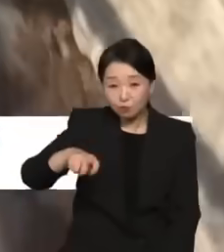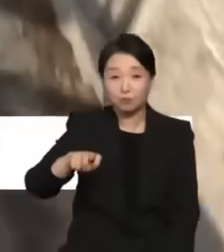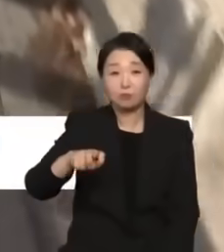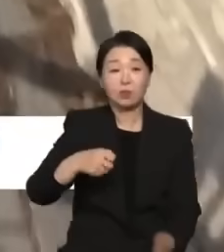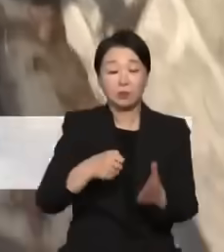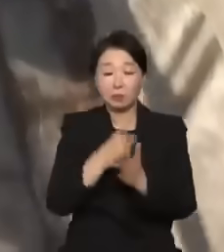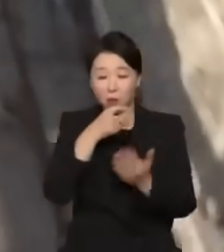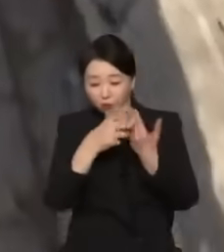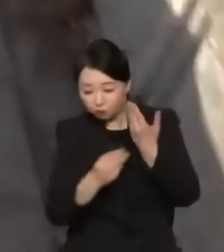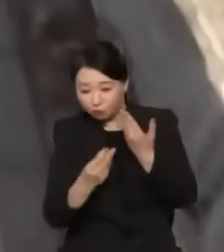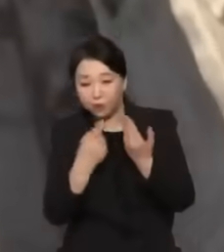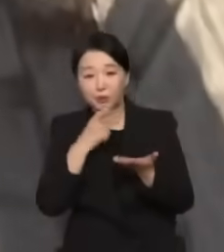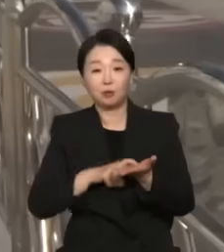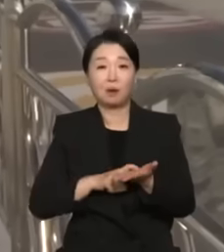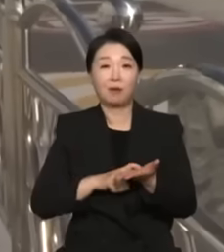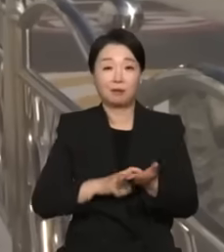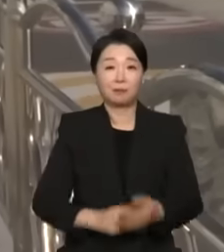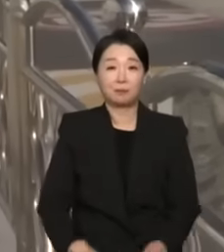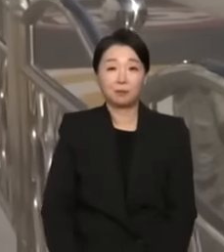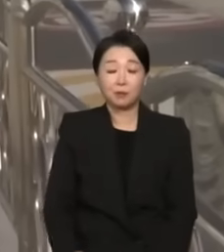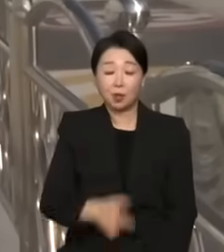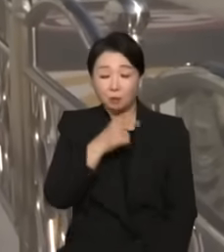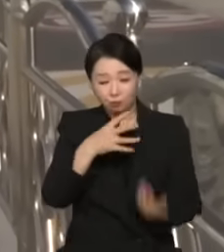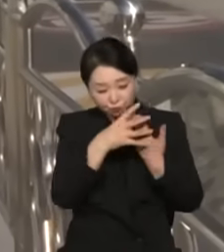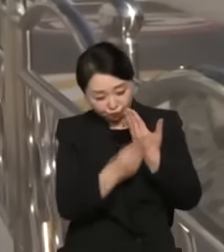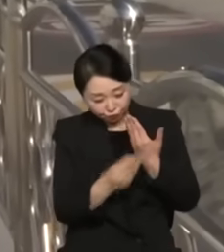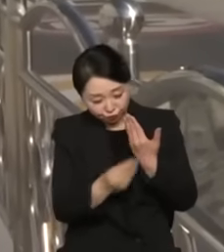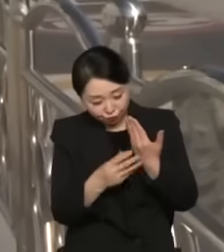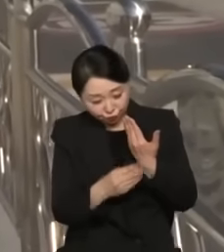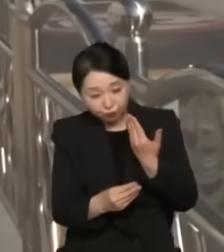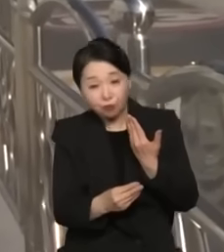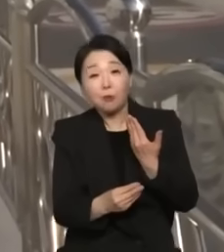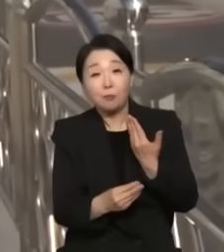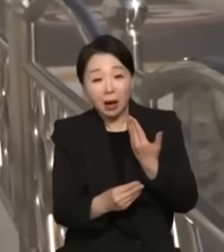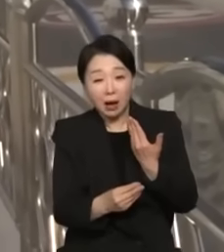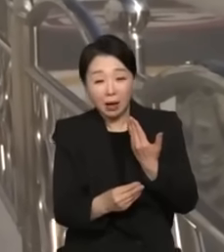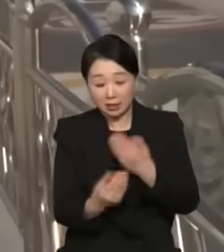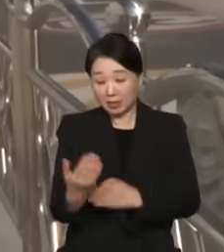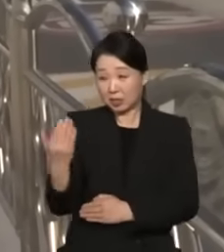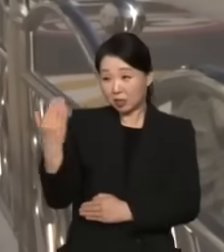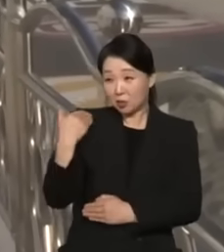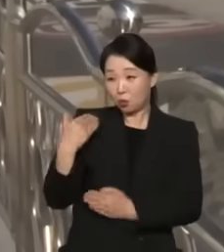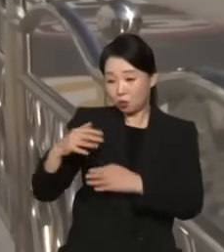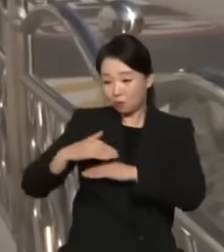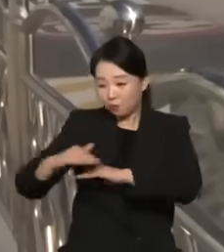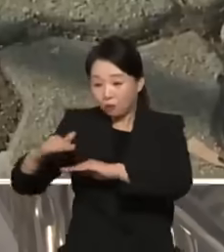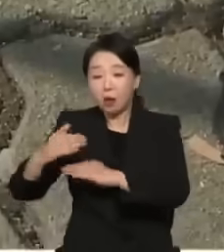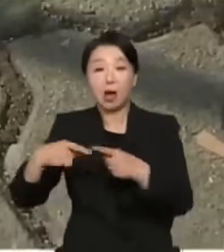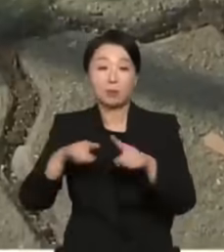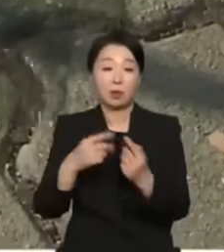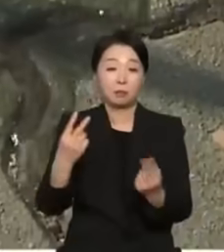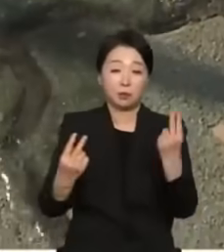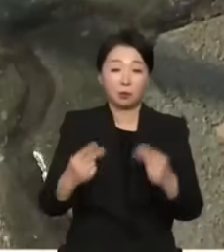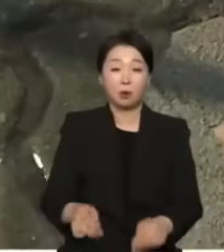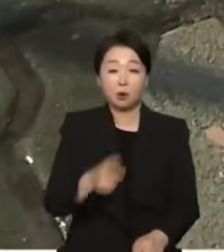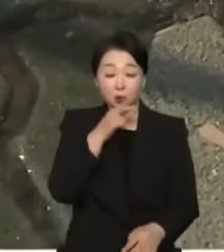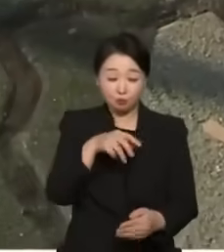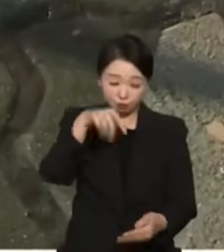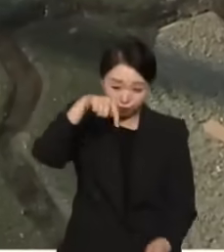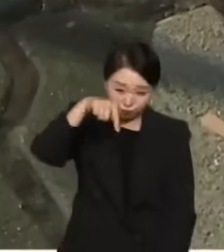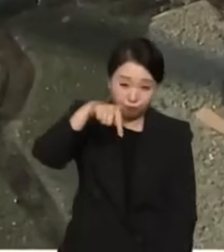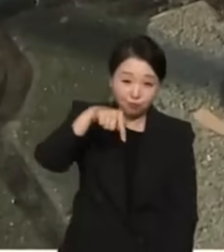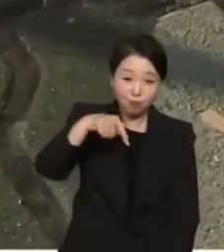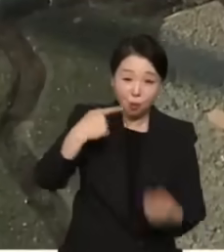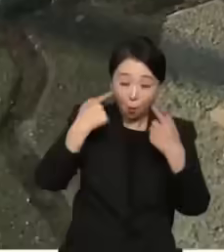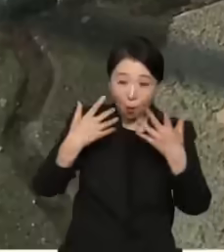점에 착안했습니다. 실제로 물이 얼마나 빠르게 흡수되는지 기존 보도블럭과 비교해보겠습니다. 물을 붓고 나니